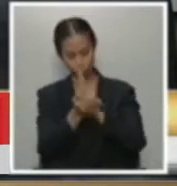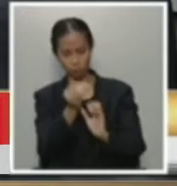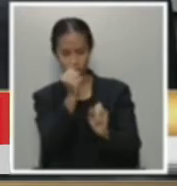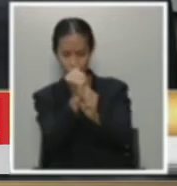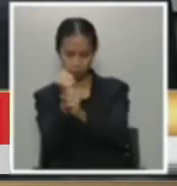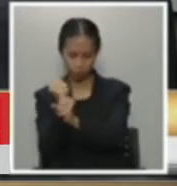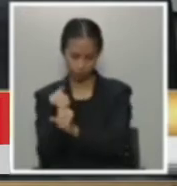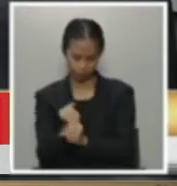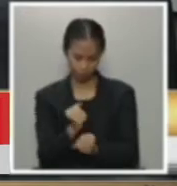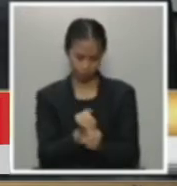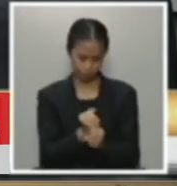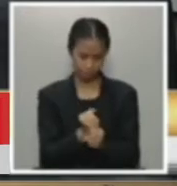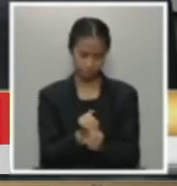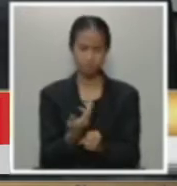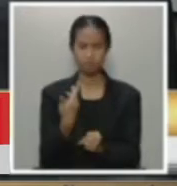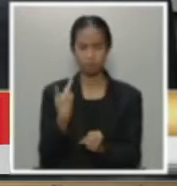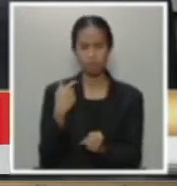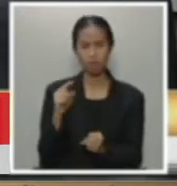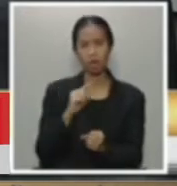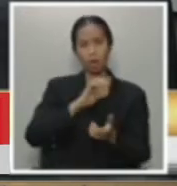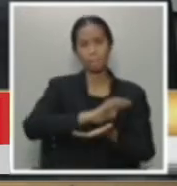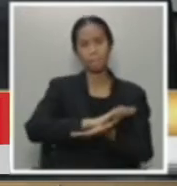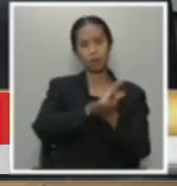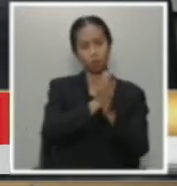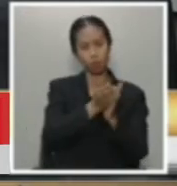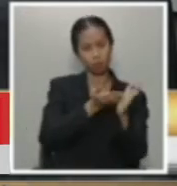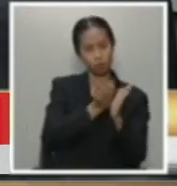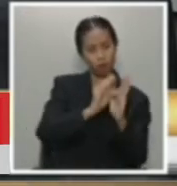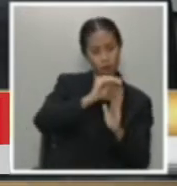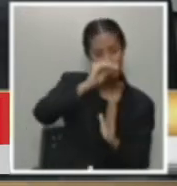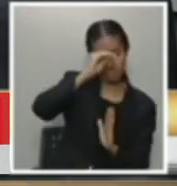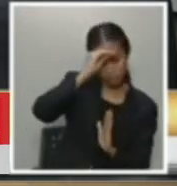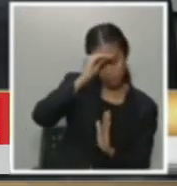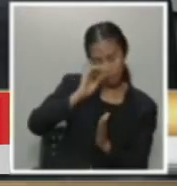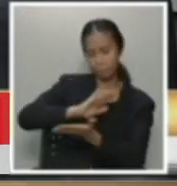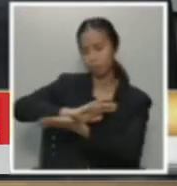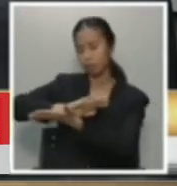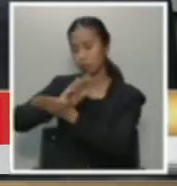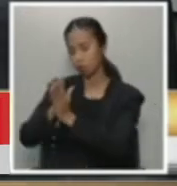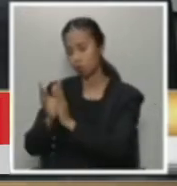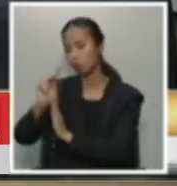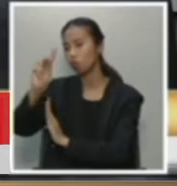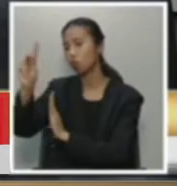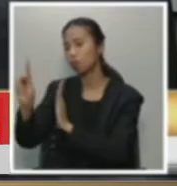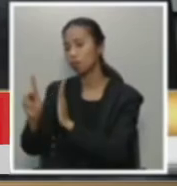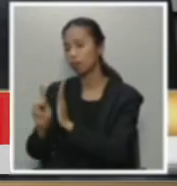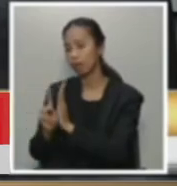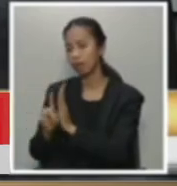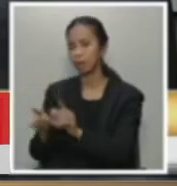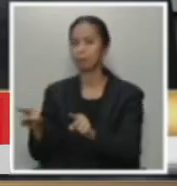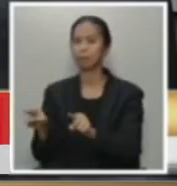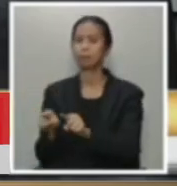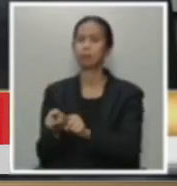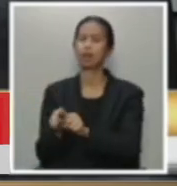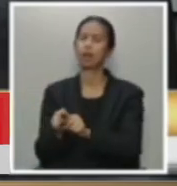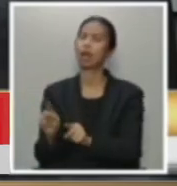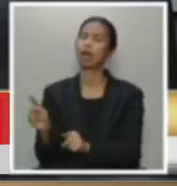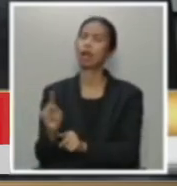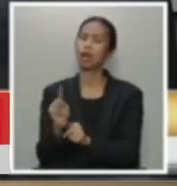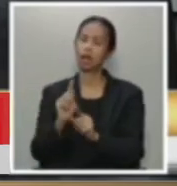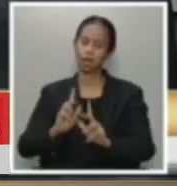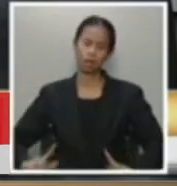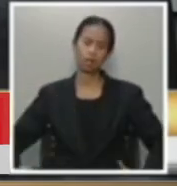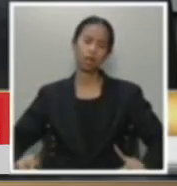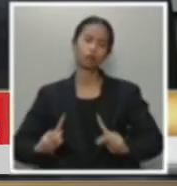หลายๆอันเนี่ยนะไม่ว่าปฏิรูปการศึกษาปฏิรูปด้านกฎหมายส่วนมากมันเหมือนงานตามกระทรวงทบวงกรมต่